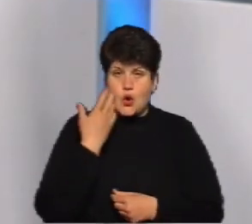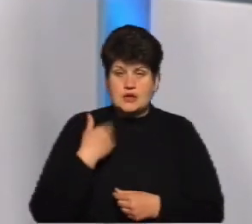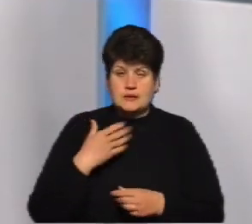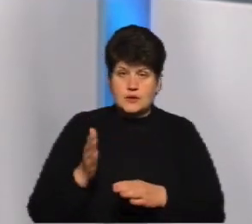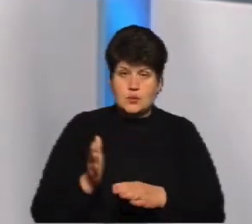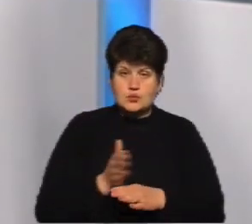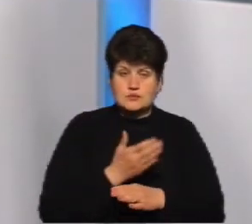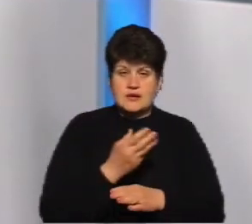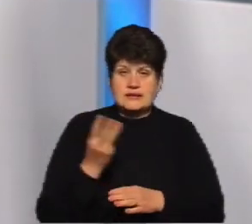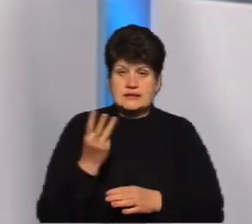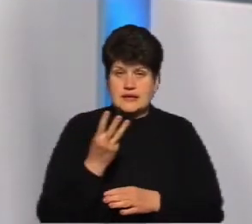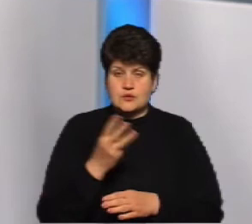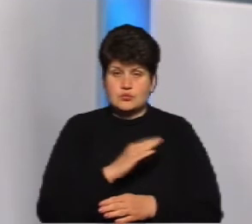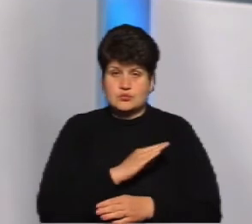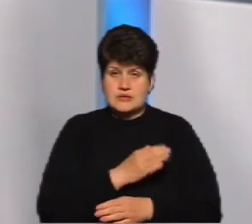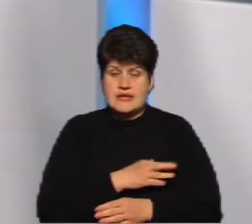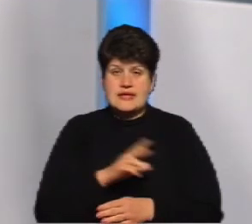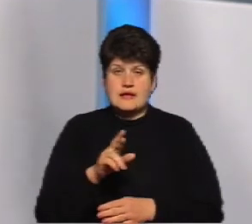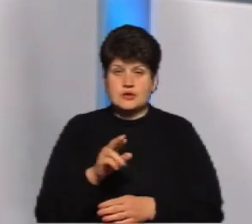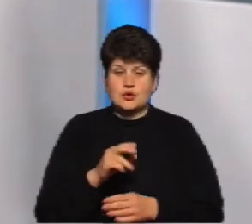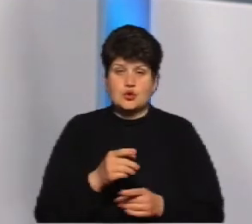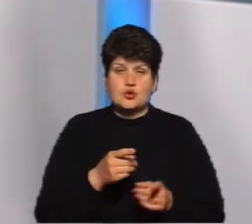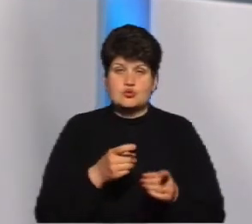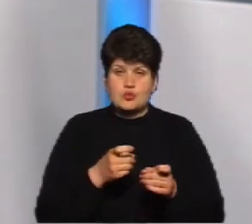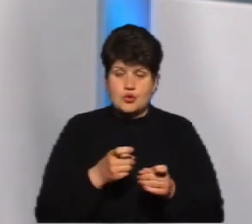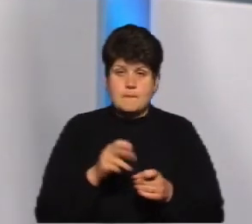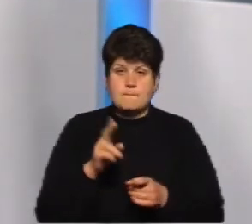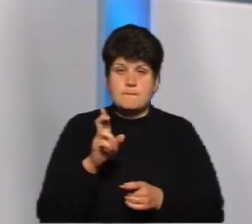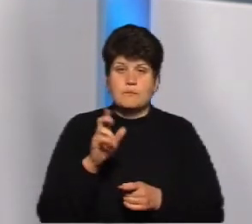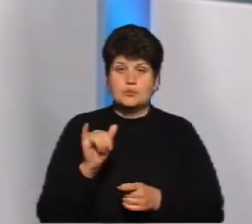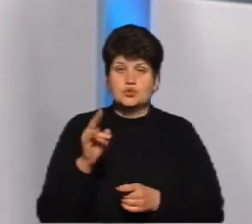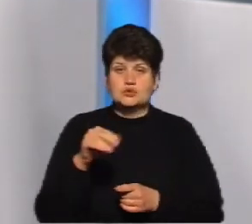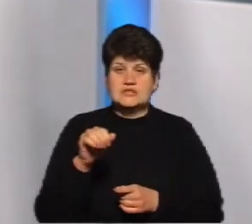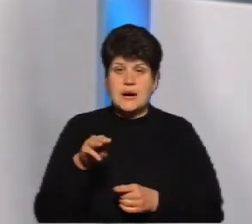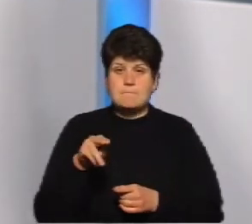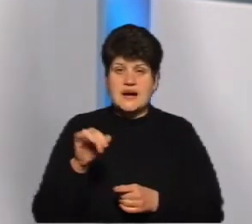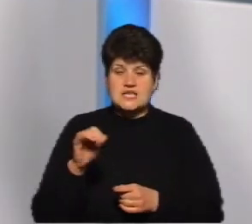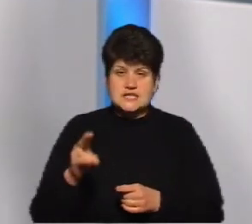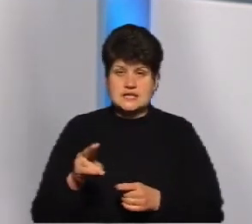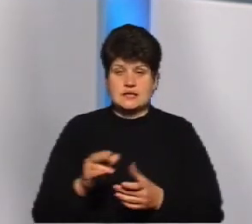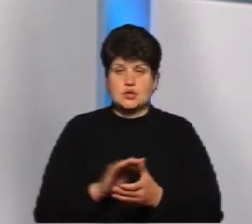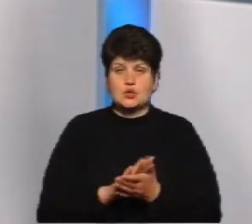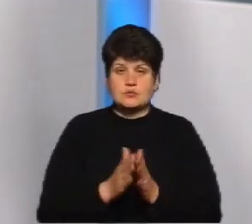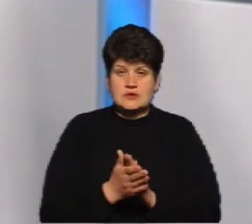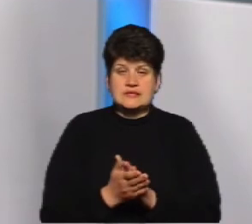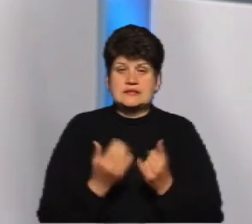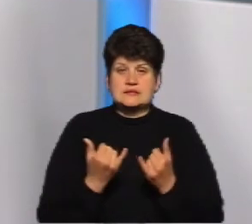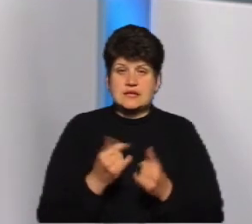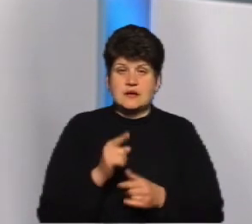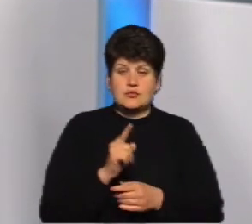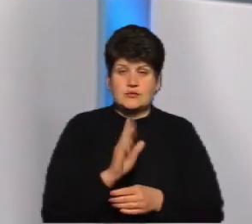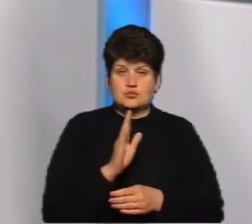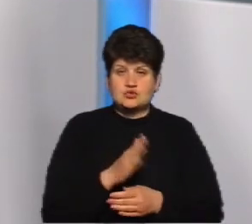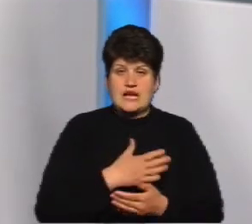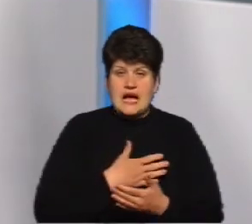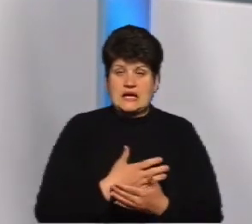по потужності ядерної зброї. Тобто Будапештський меморандум повинен зараз якомога активніше